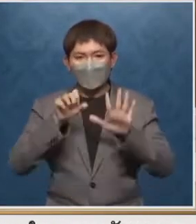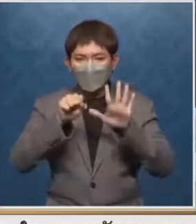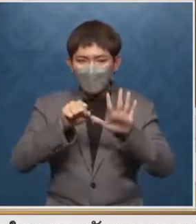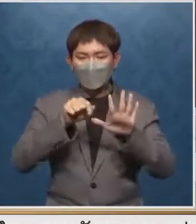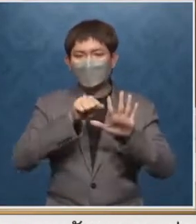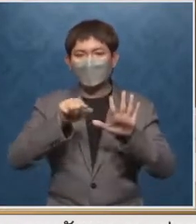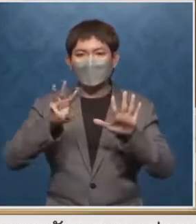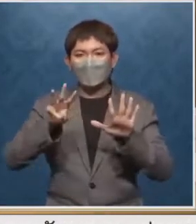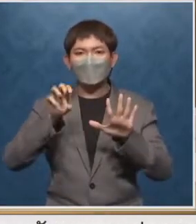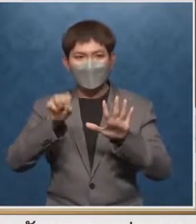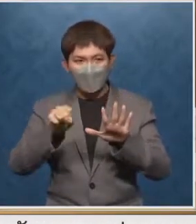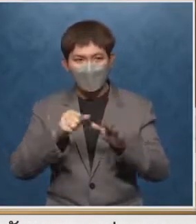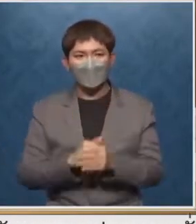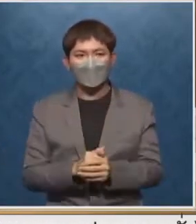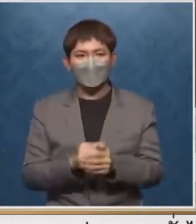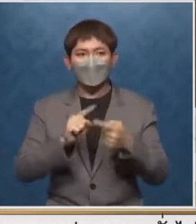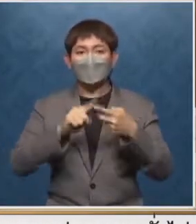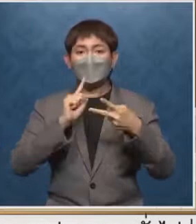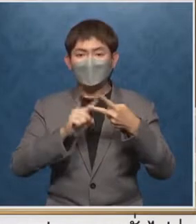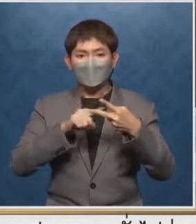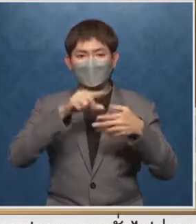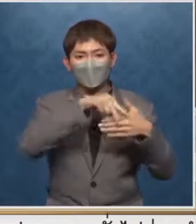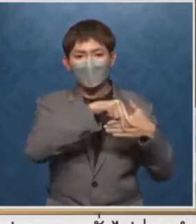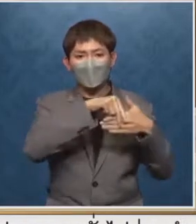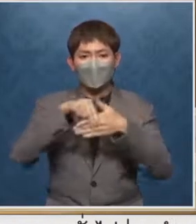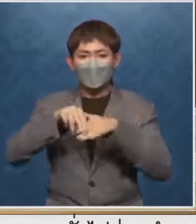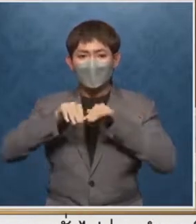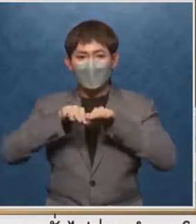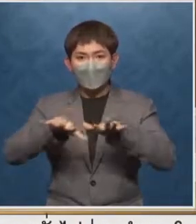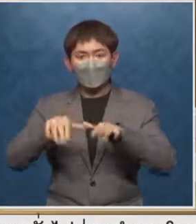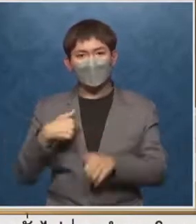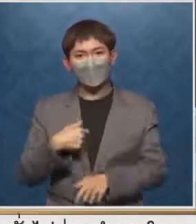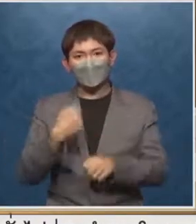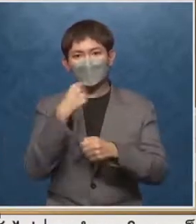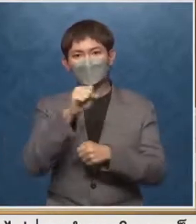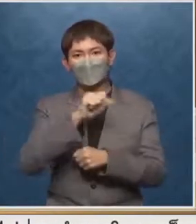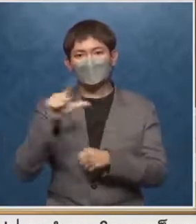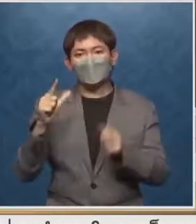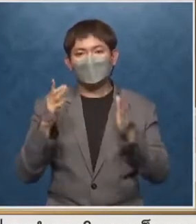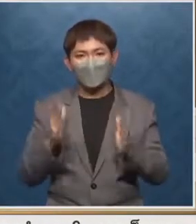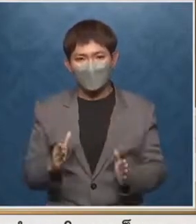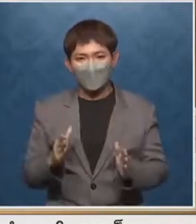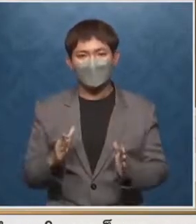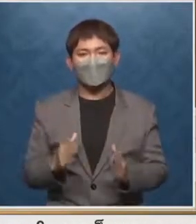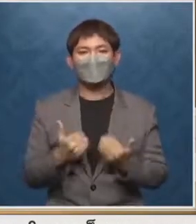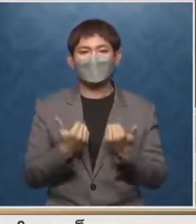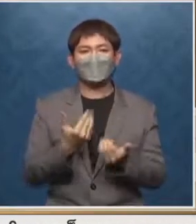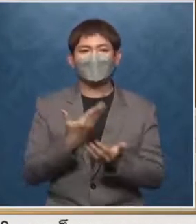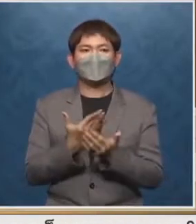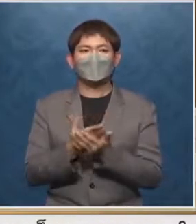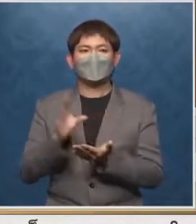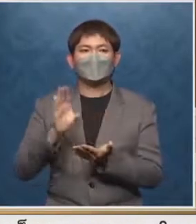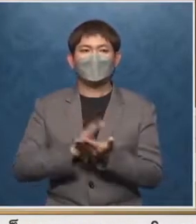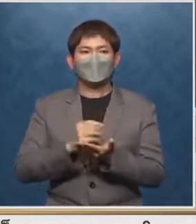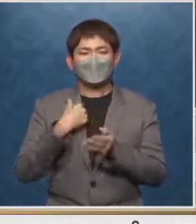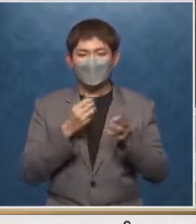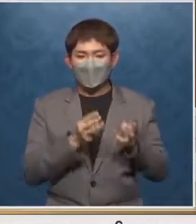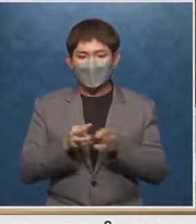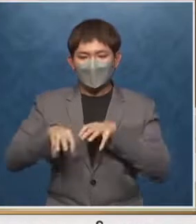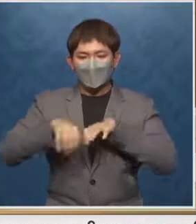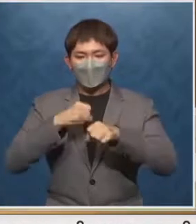นะครับแล้วก็สำหรับผู้แชร์เนี่ยก็หลายสิบล้านคนกองทุนก็มีกลไกในการทำเรื่